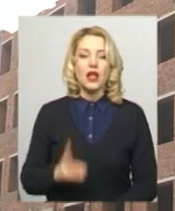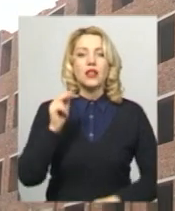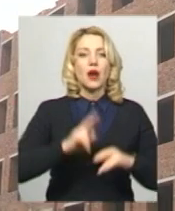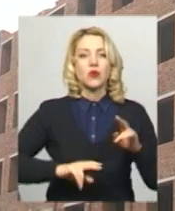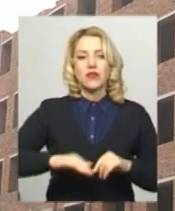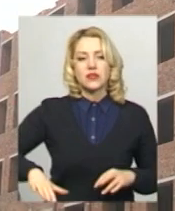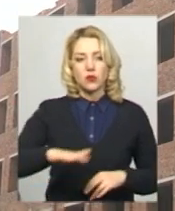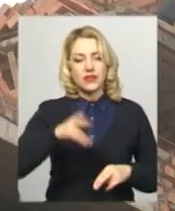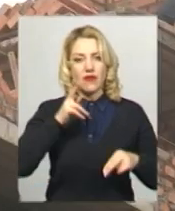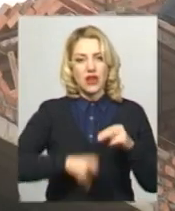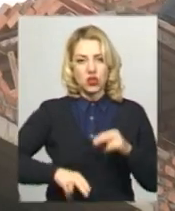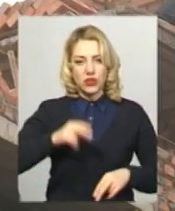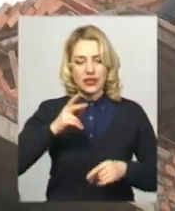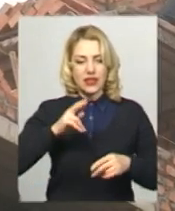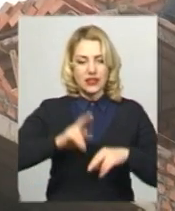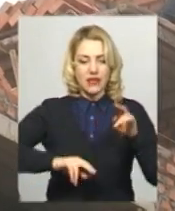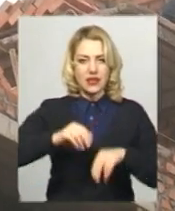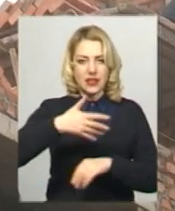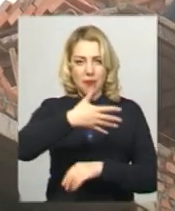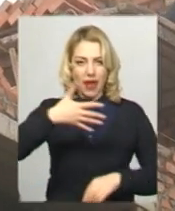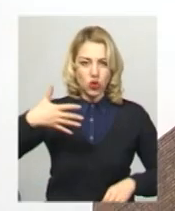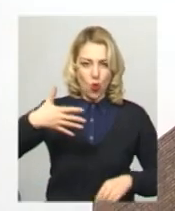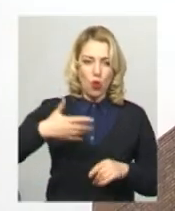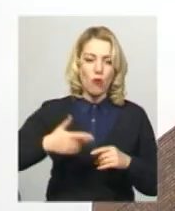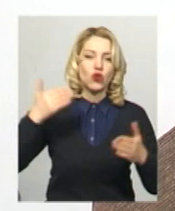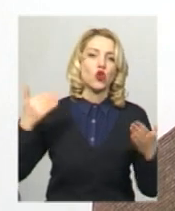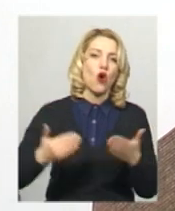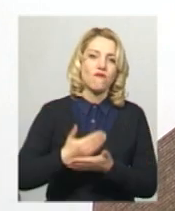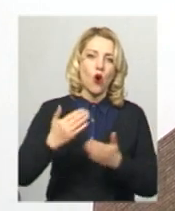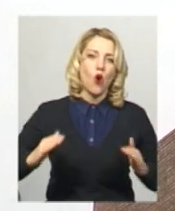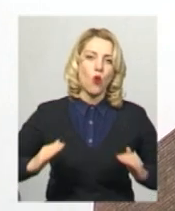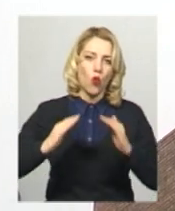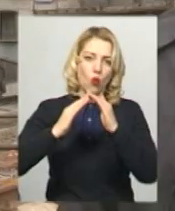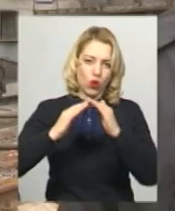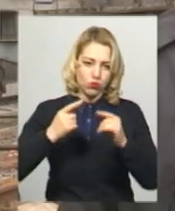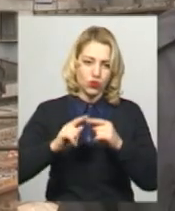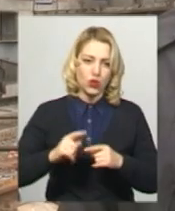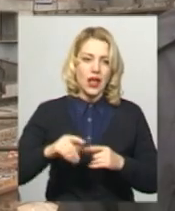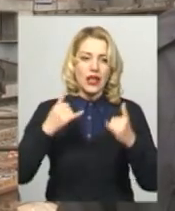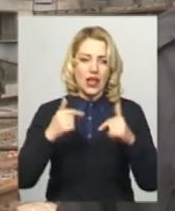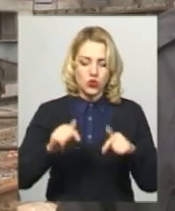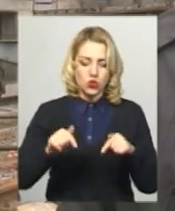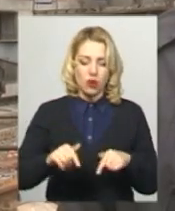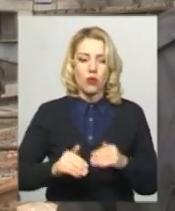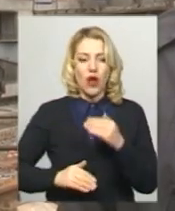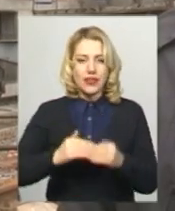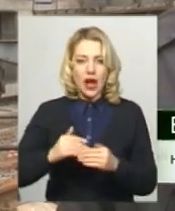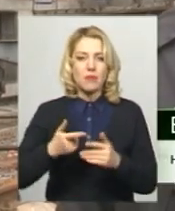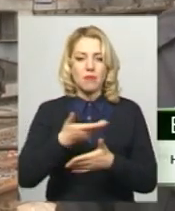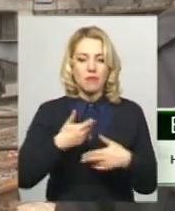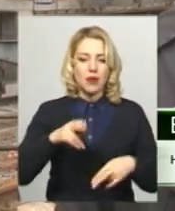будівельному майданчику завершується зведення 5-го поверху нового корпусу обласної клінічної дитячої лікарні. На даному етапі ми